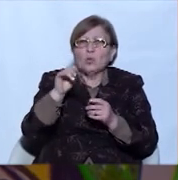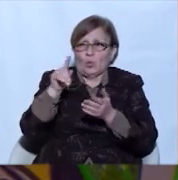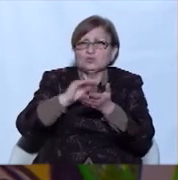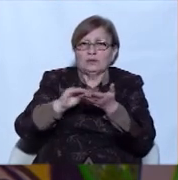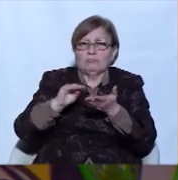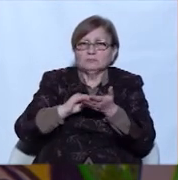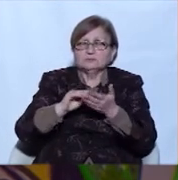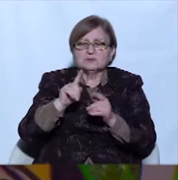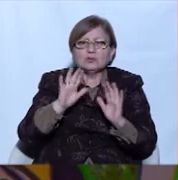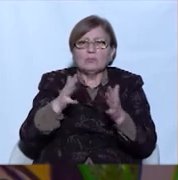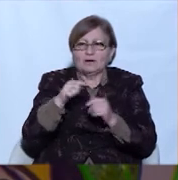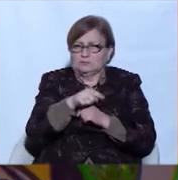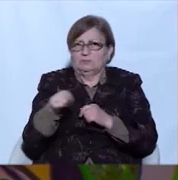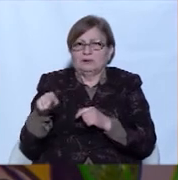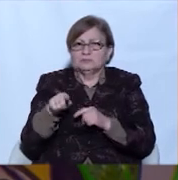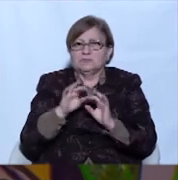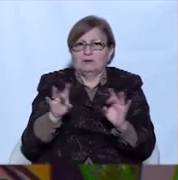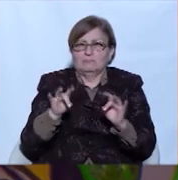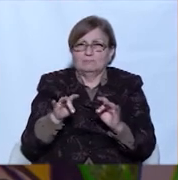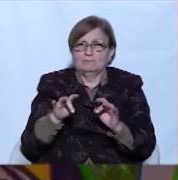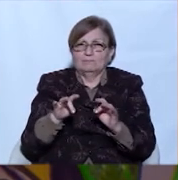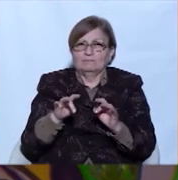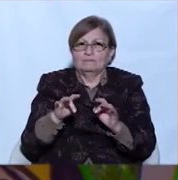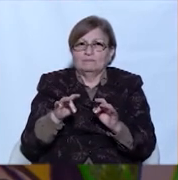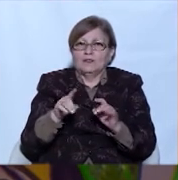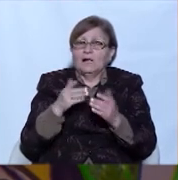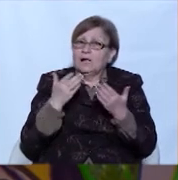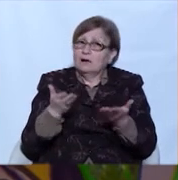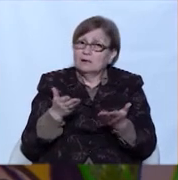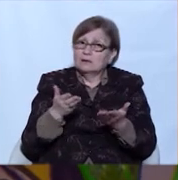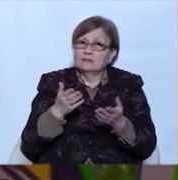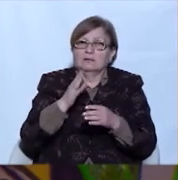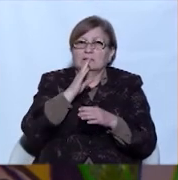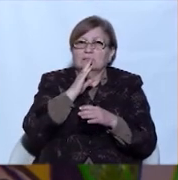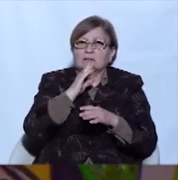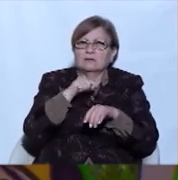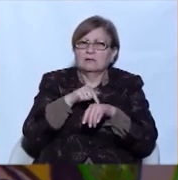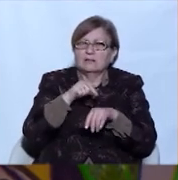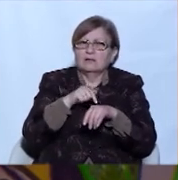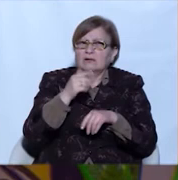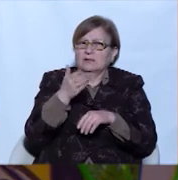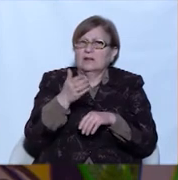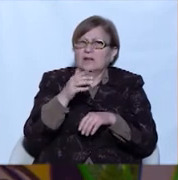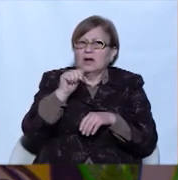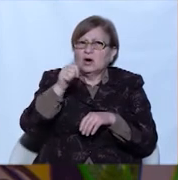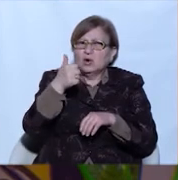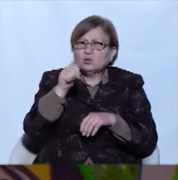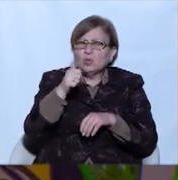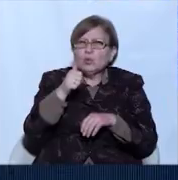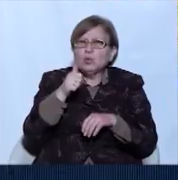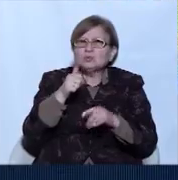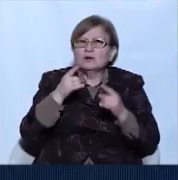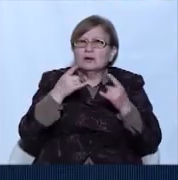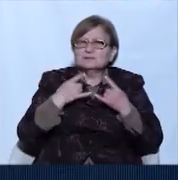ორტკიფანიძე? აი ქალის შეგრძნება. აგონდება ქალს, როგორ დაიძრა